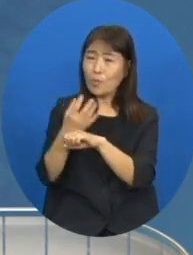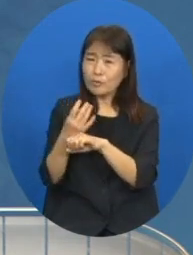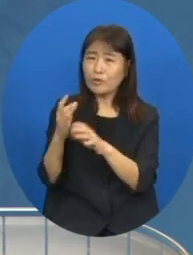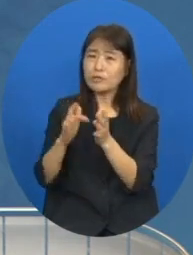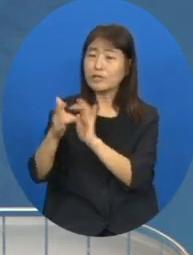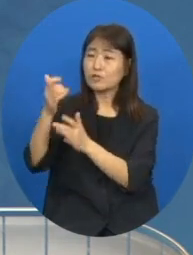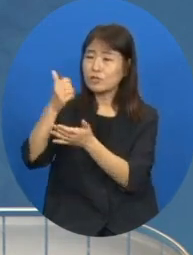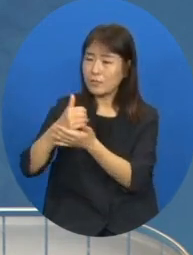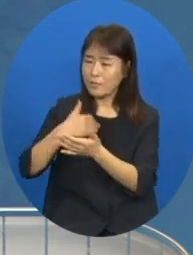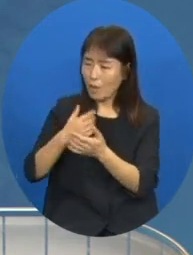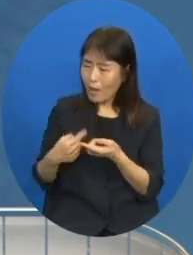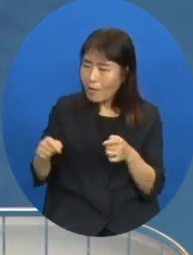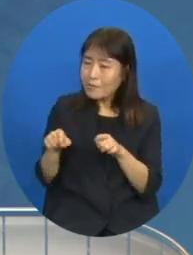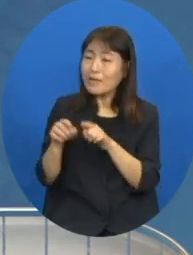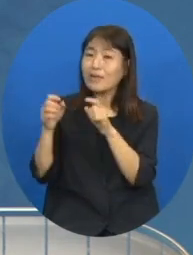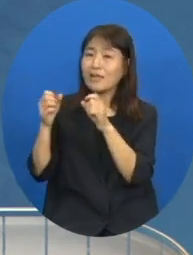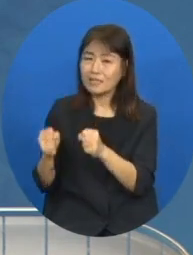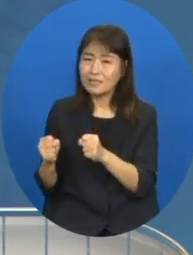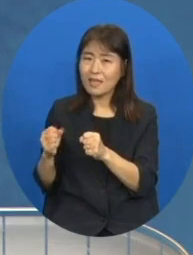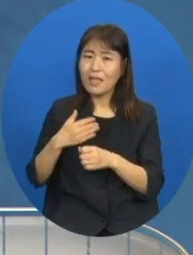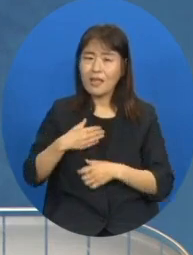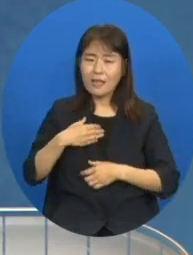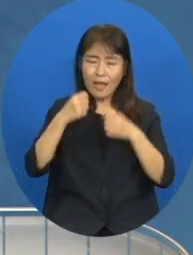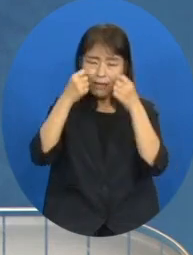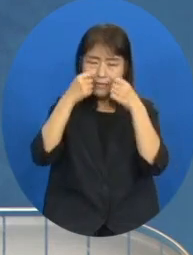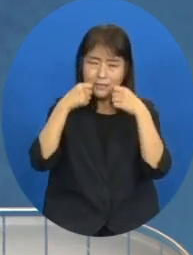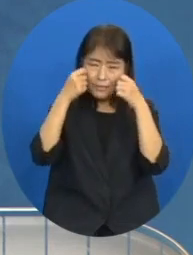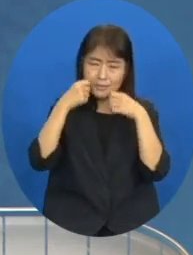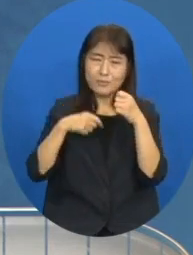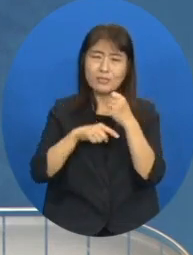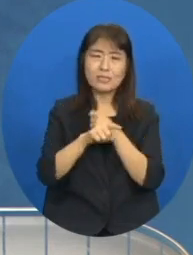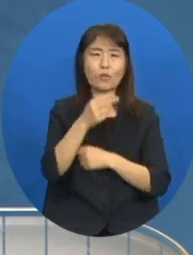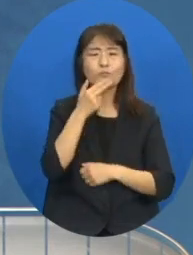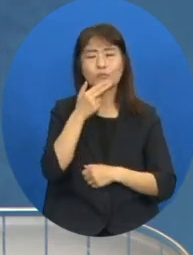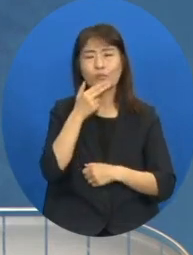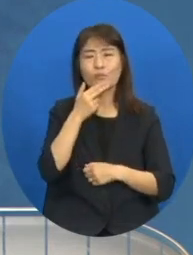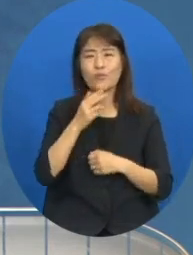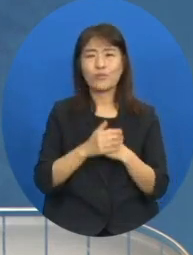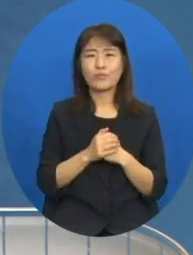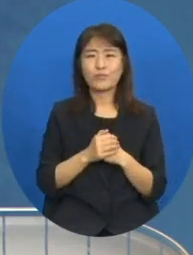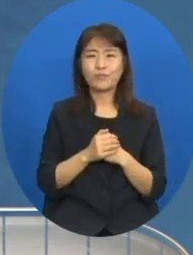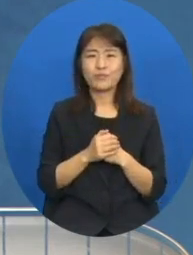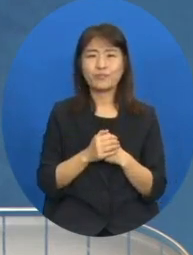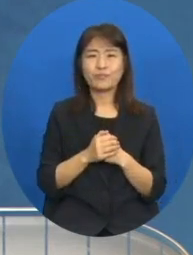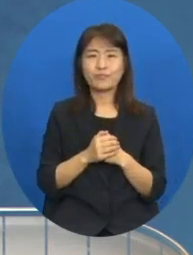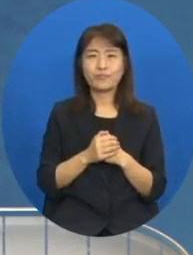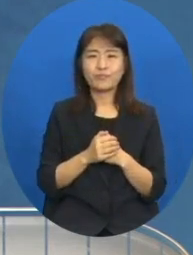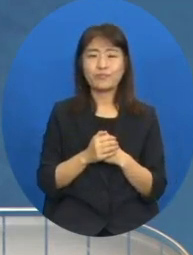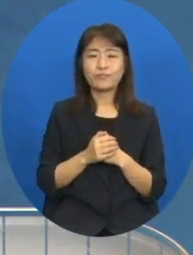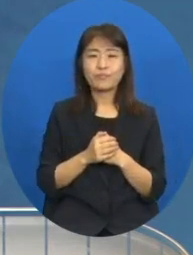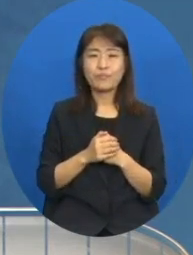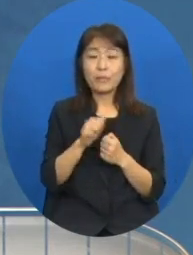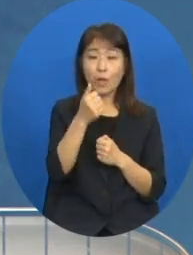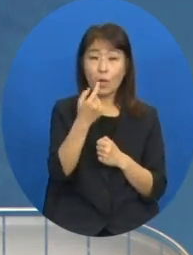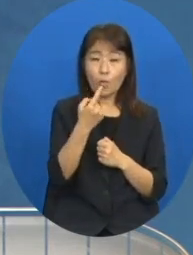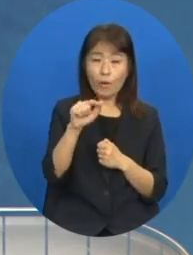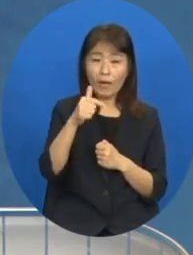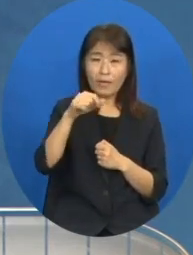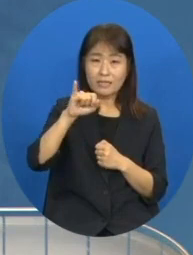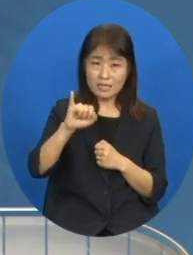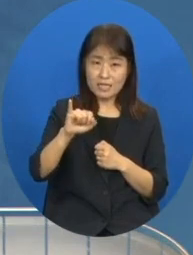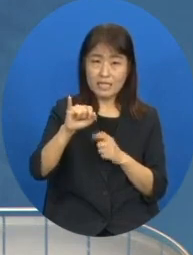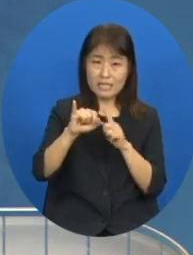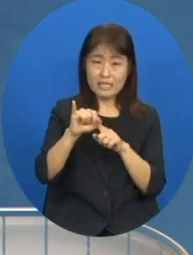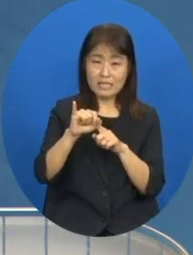왜 슬퍼하고만 있어야 하겠습니까? 이 파니 크르스비는